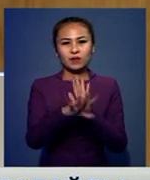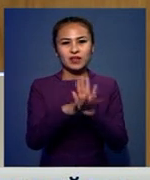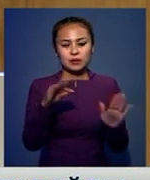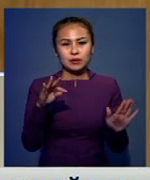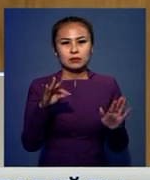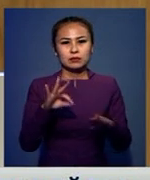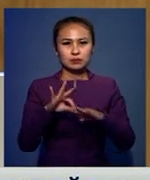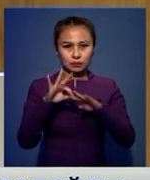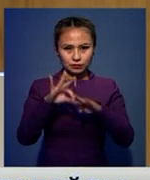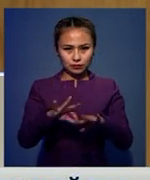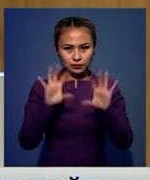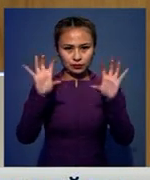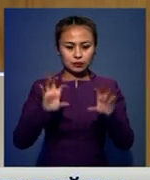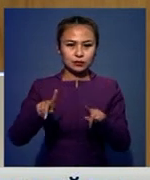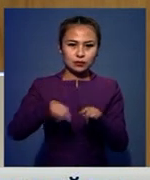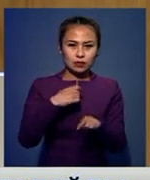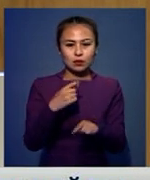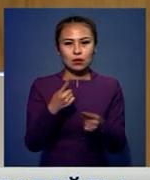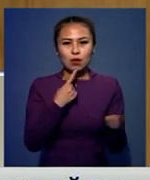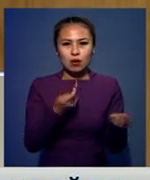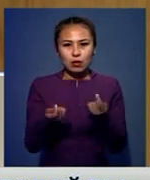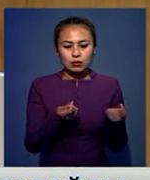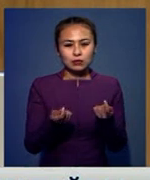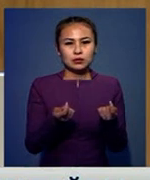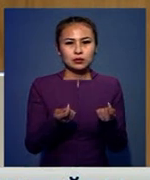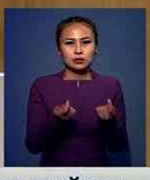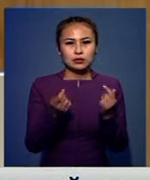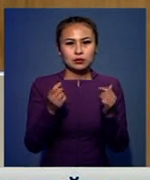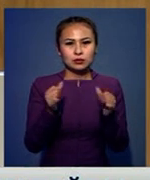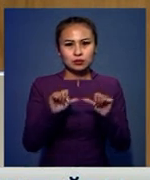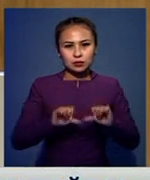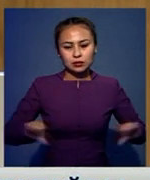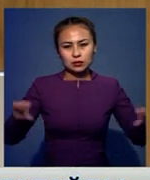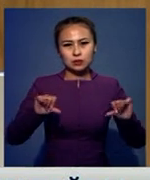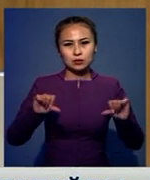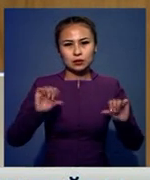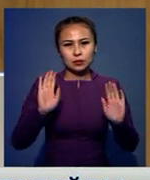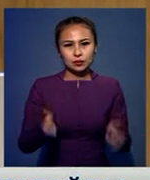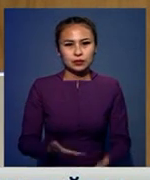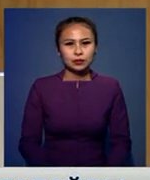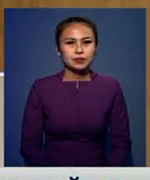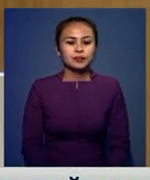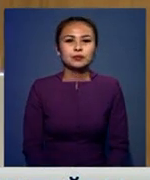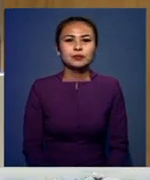күні құқық тәртібі мен қауіпсіздік қамтамасыз ету бойынша қажетті шара қабылдауда.